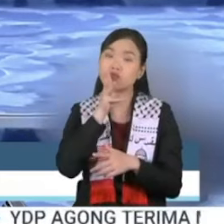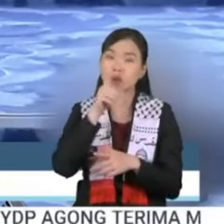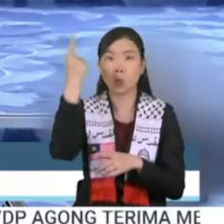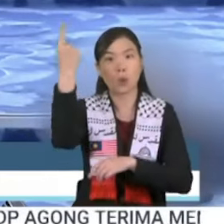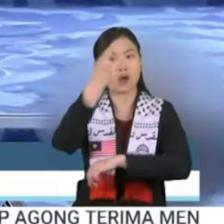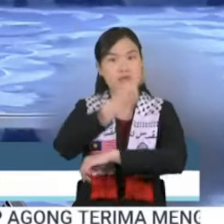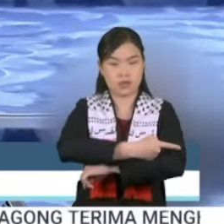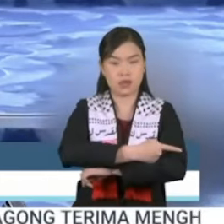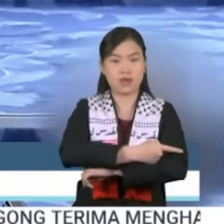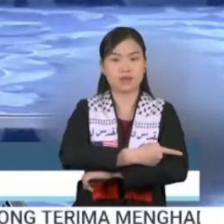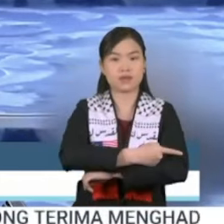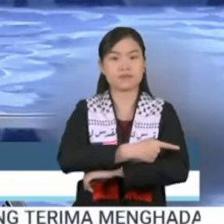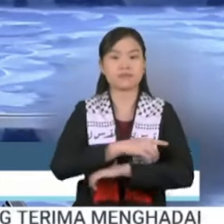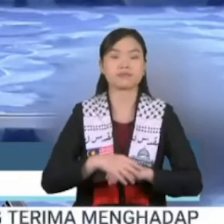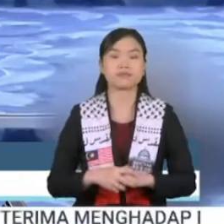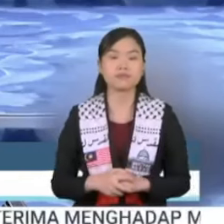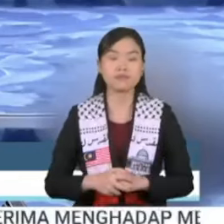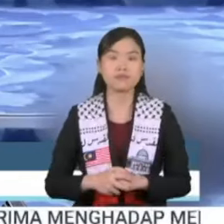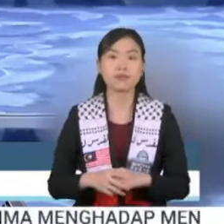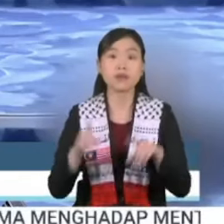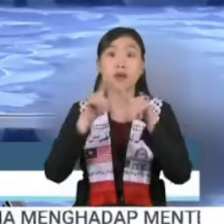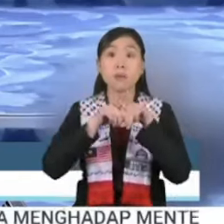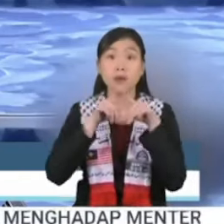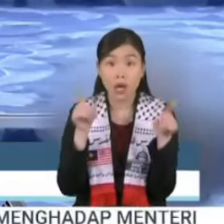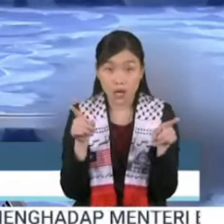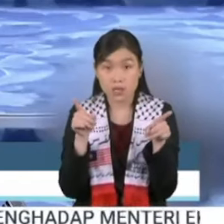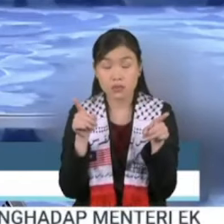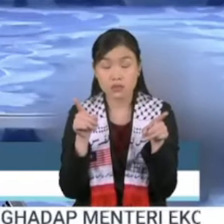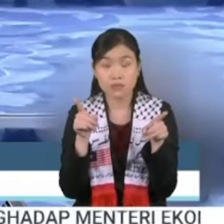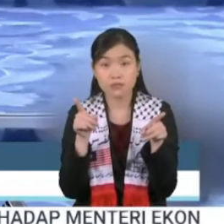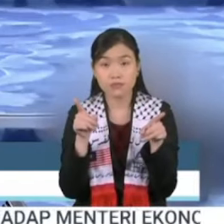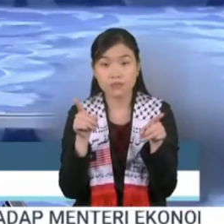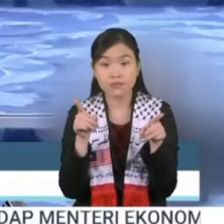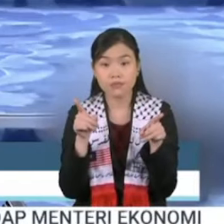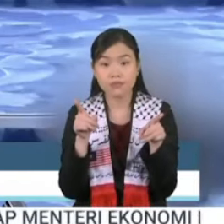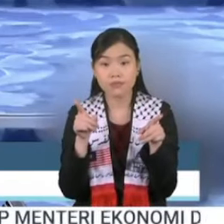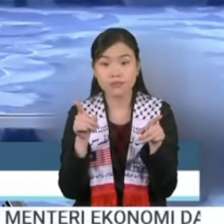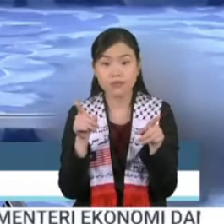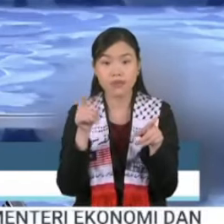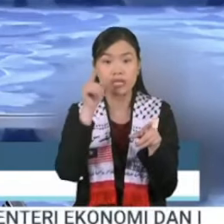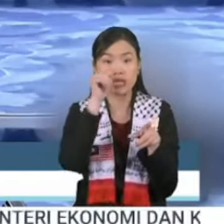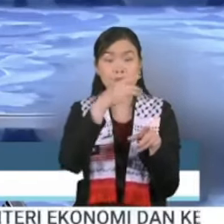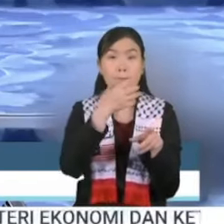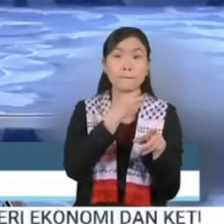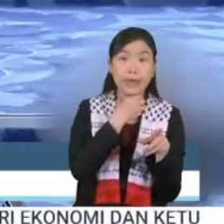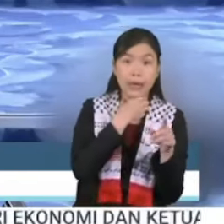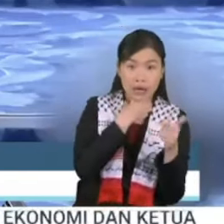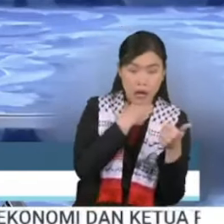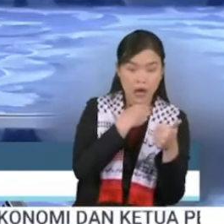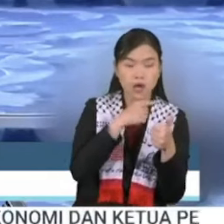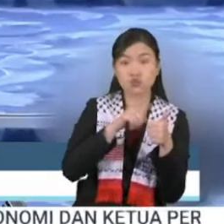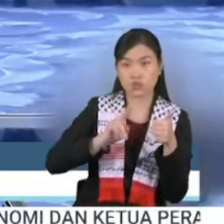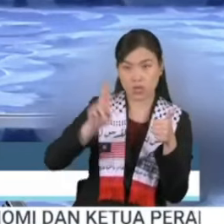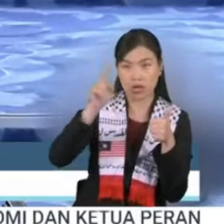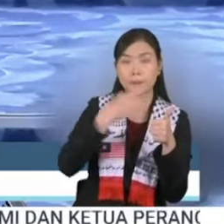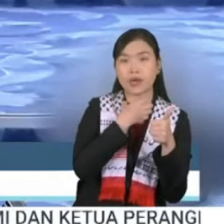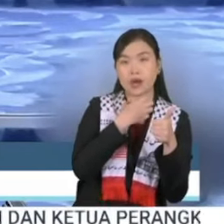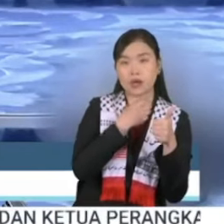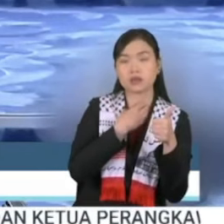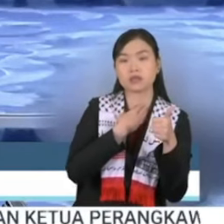sehari JLH. Ya. Tapi keperluan di Perak, Utara Perak